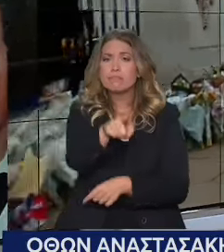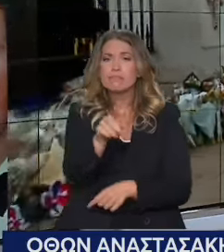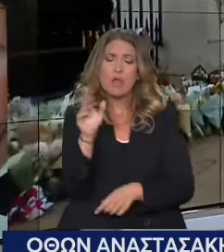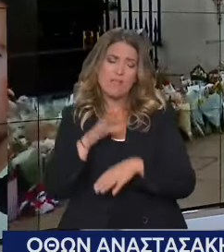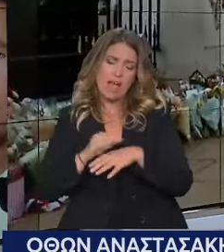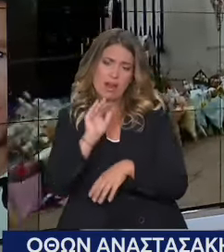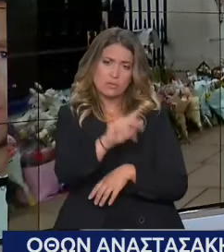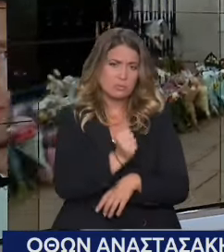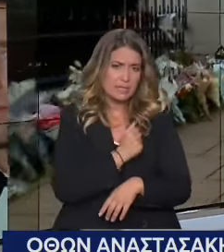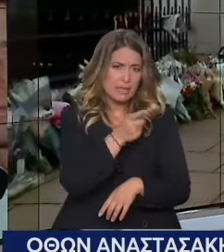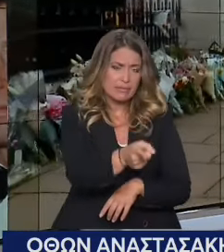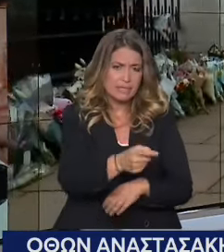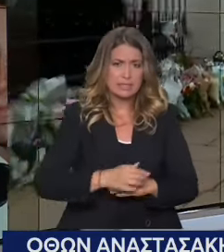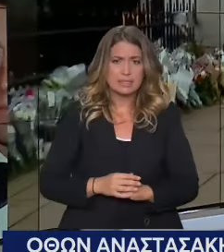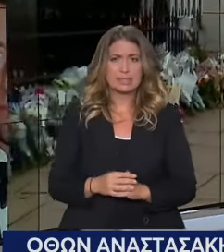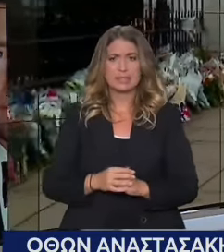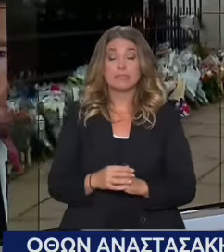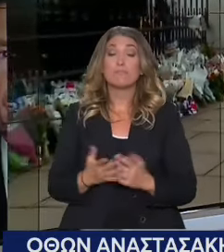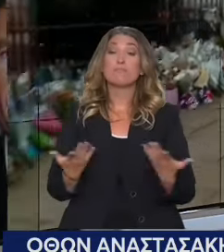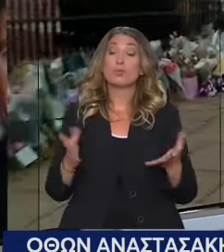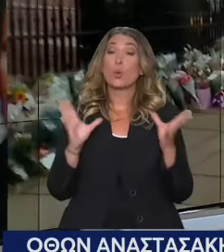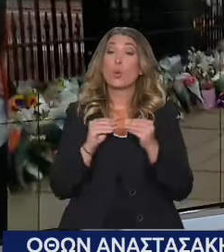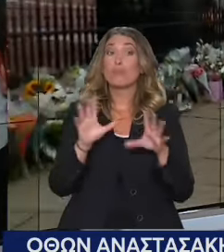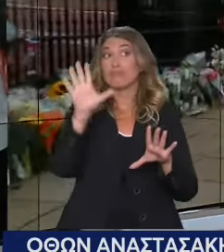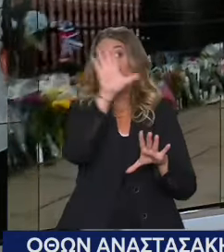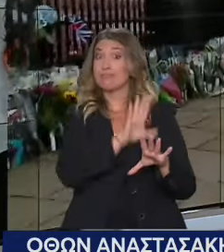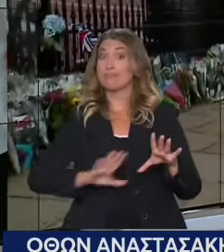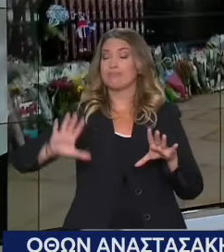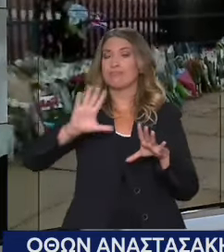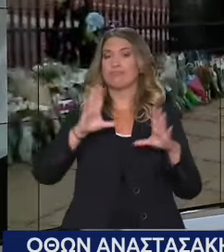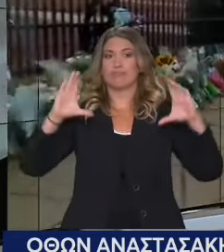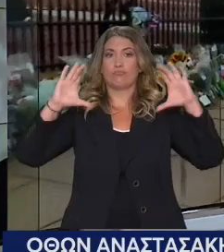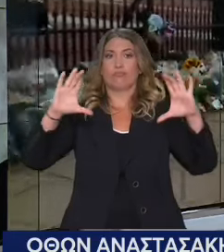Όσον αφορά το Ηνωμένο Βασίλειο, με ρωτάτε ειδικότερα. Ναι.